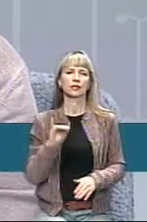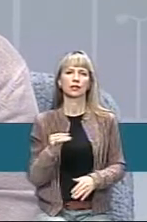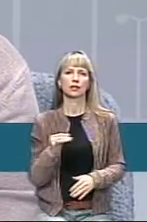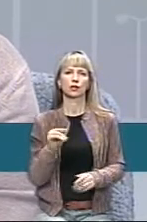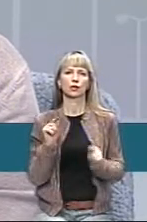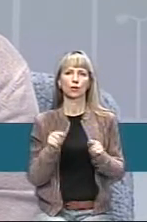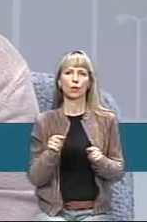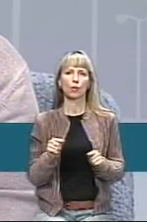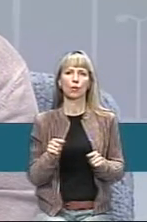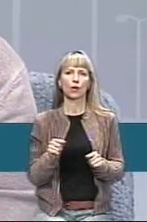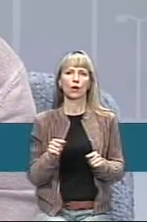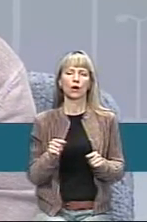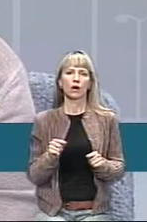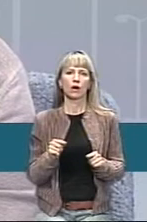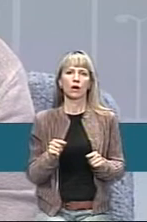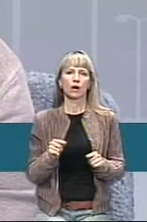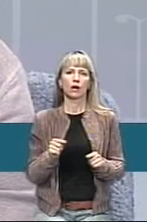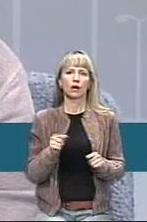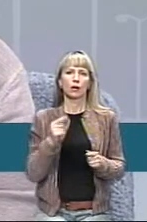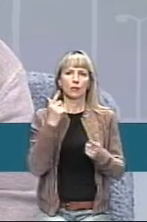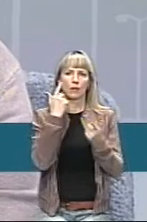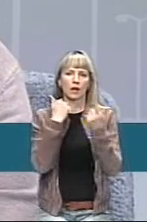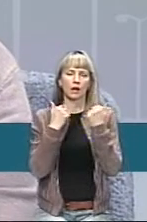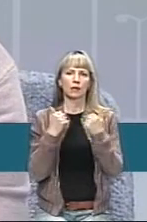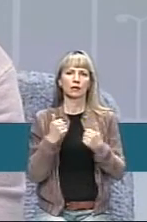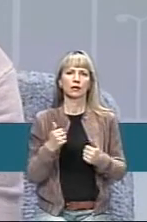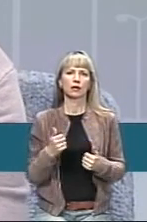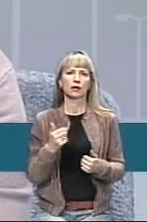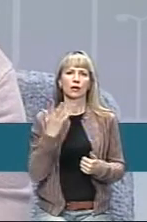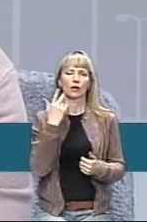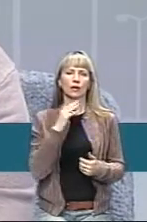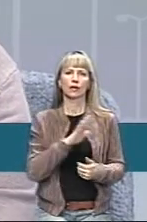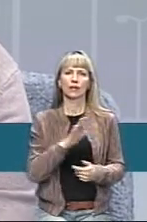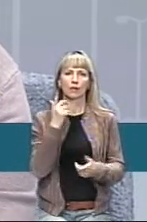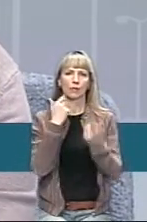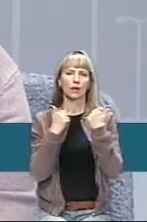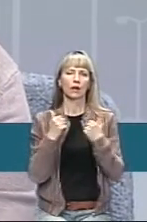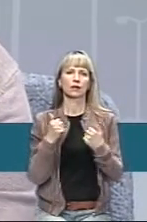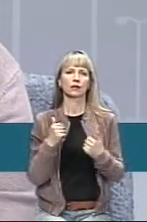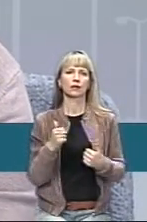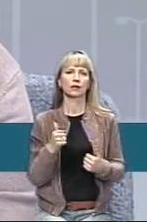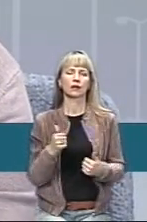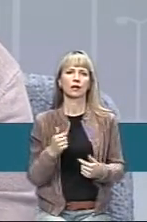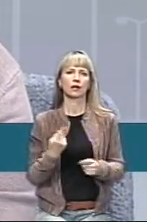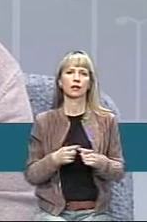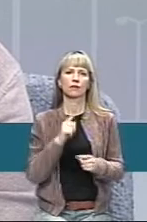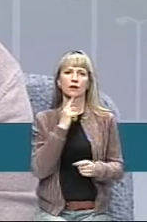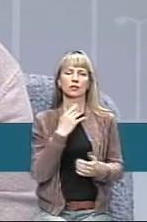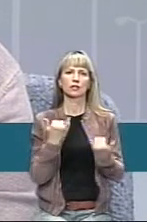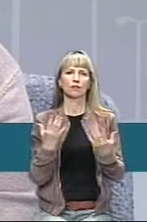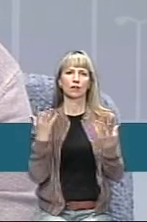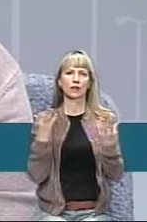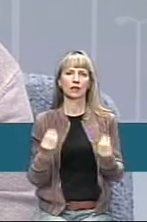тому, звичайно, плакати, коли плакати, коли не плакати, ну, звісно, це важкі сьогодні дні.